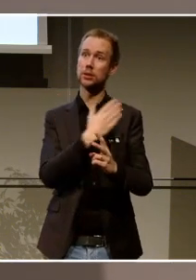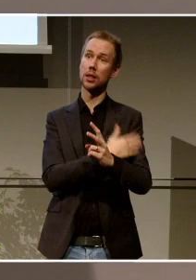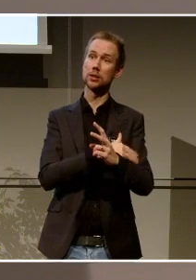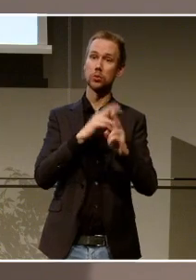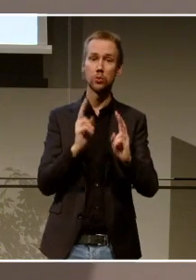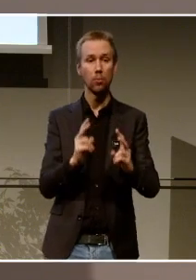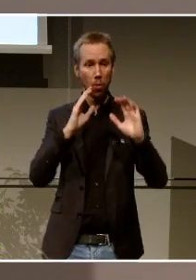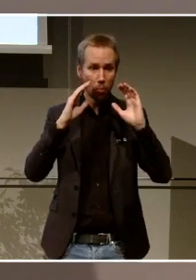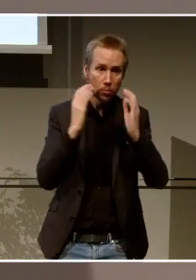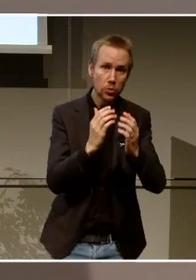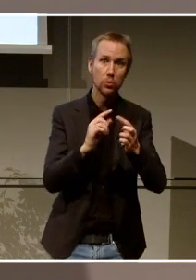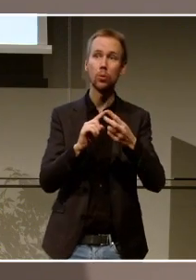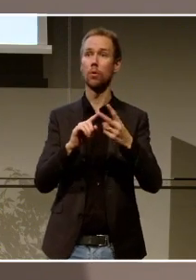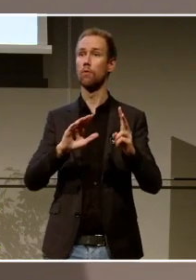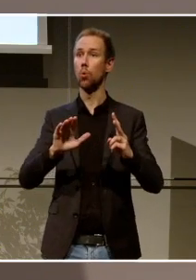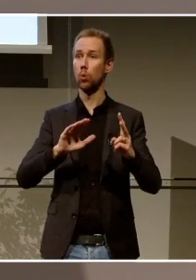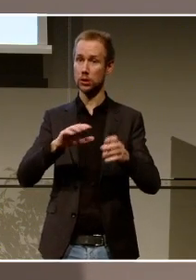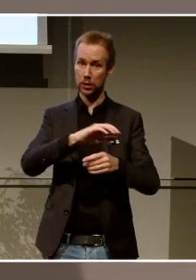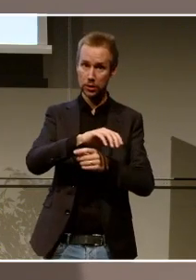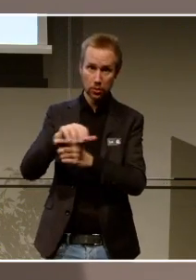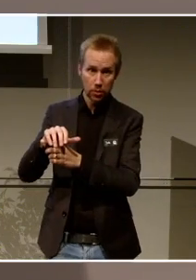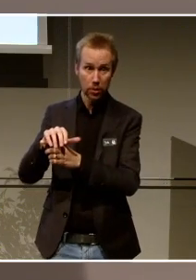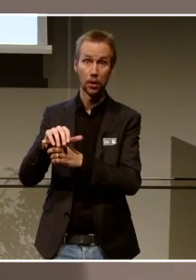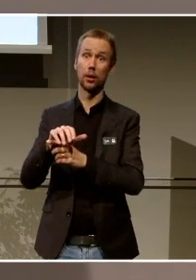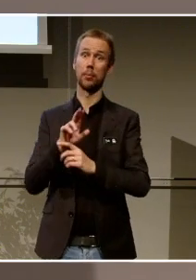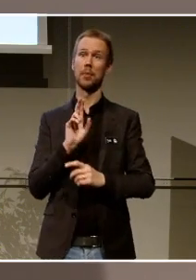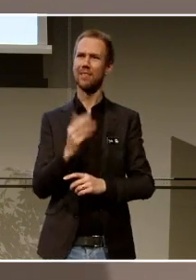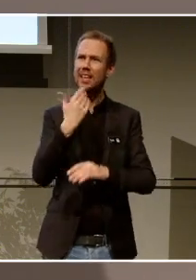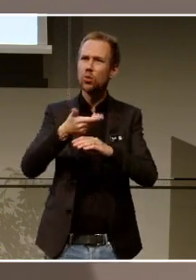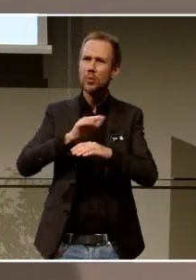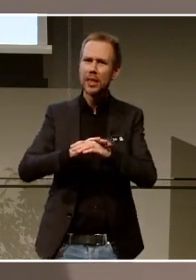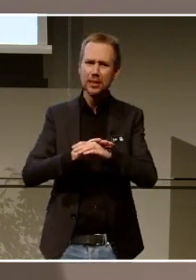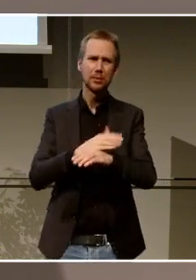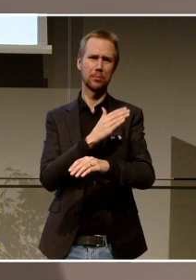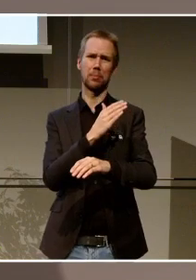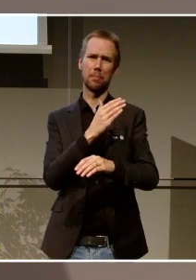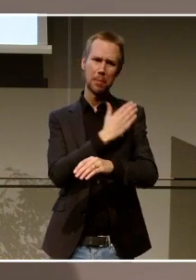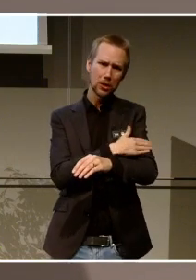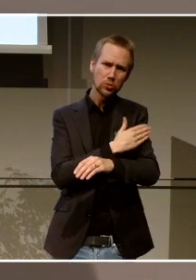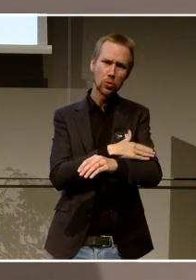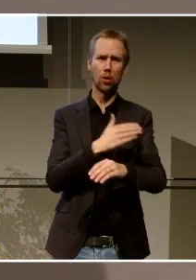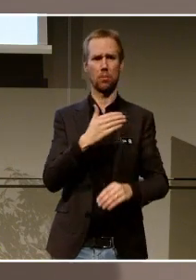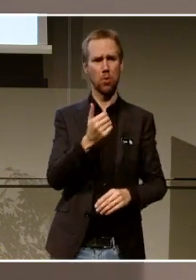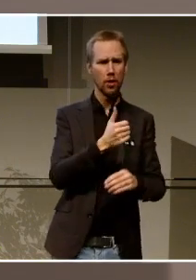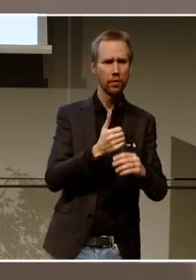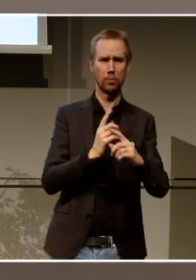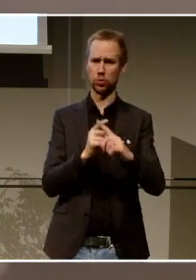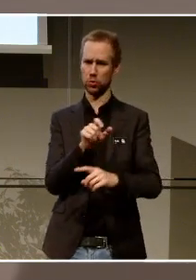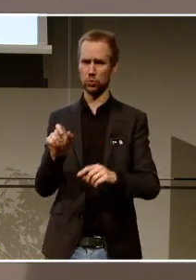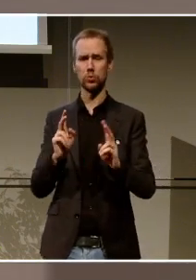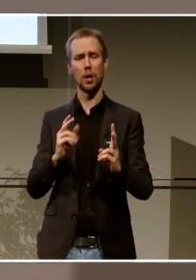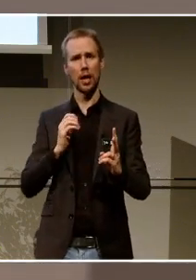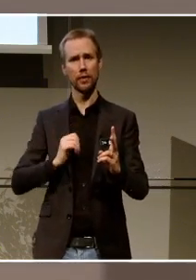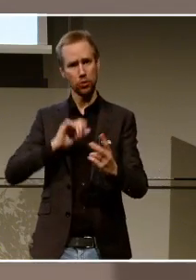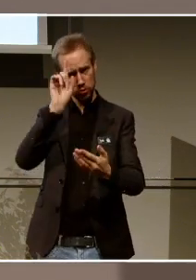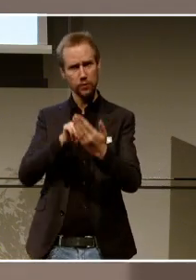då för kompetenser både personalen som stödjer det här behöver och de som använder det för att det ska bli demokratiskt? För att